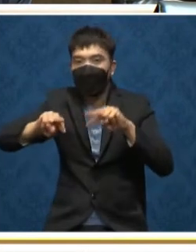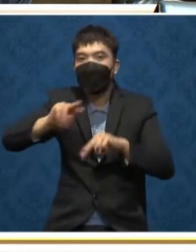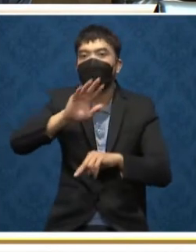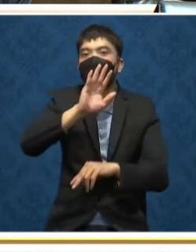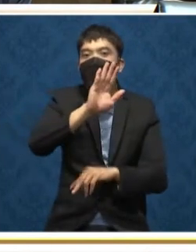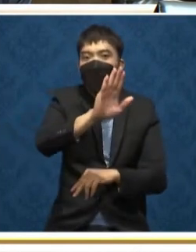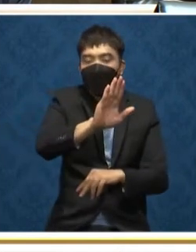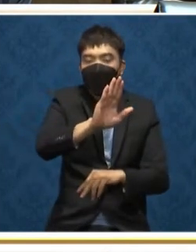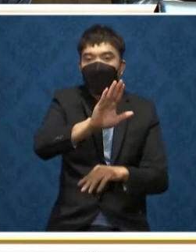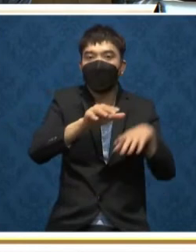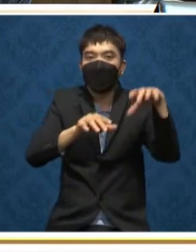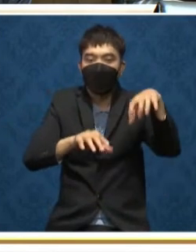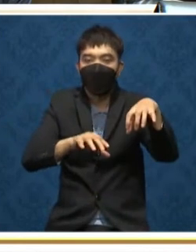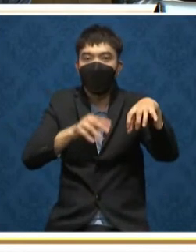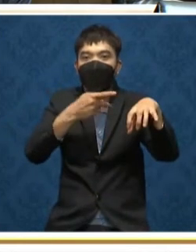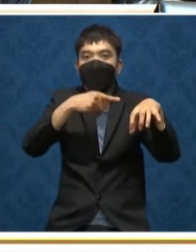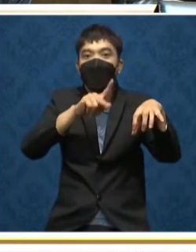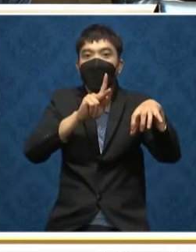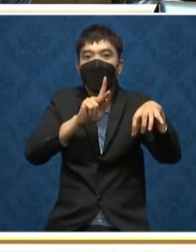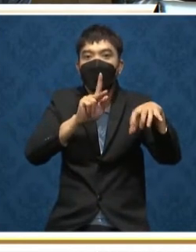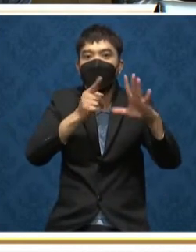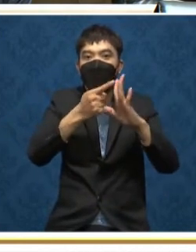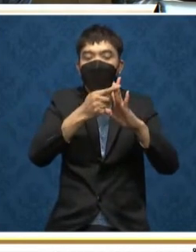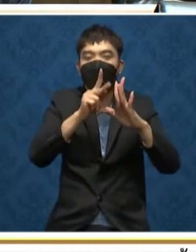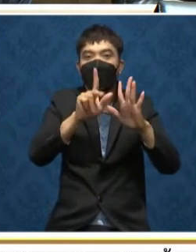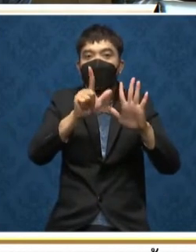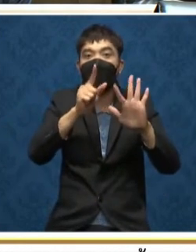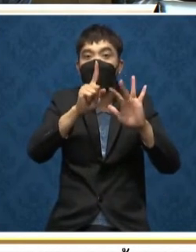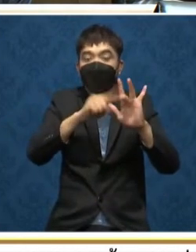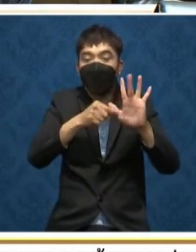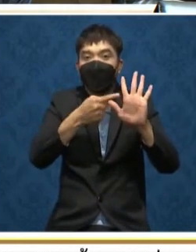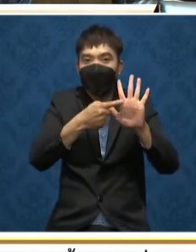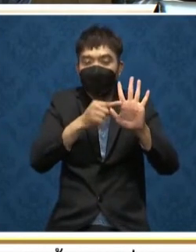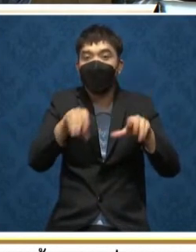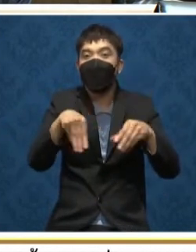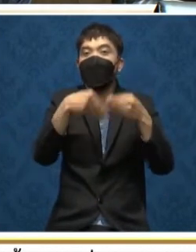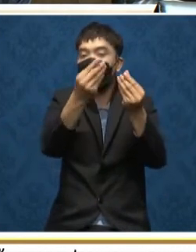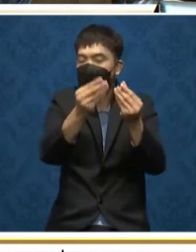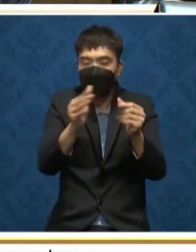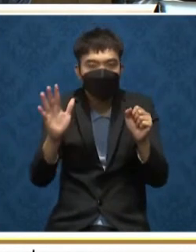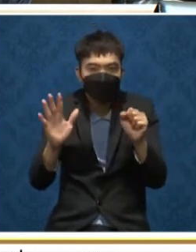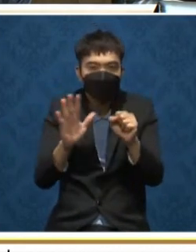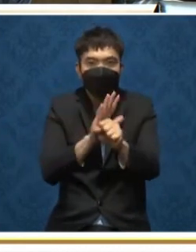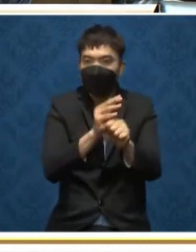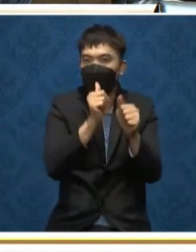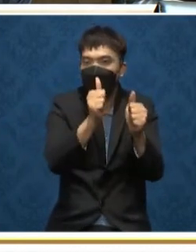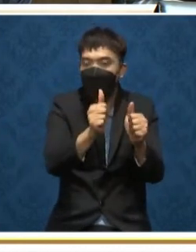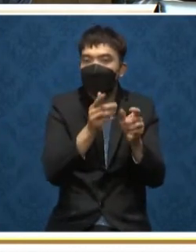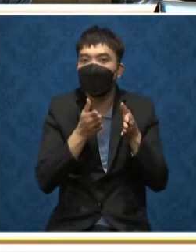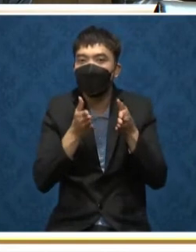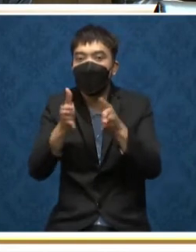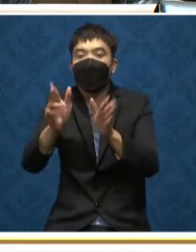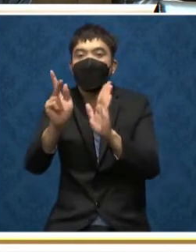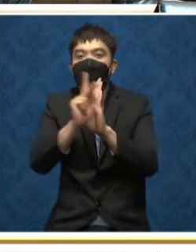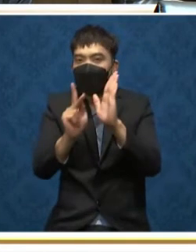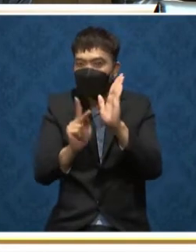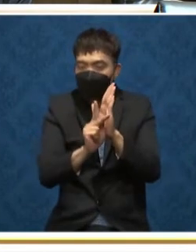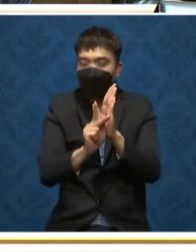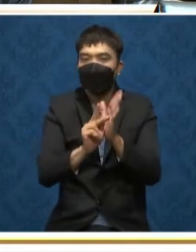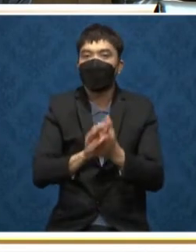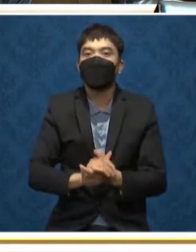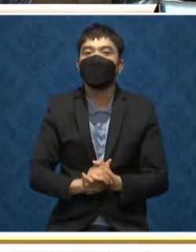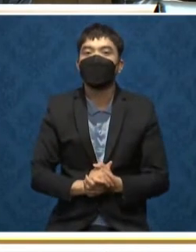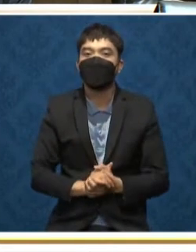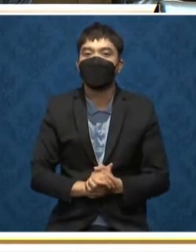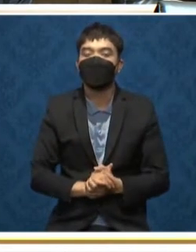ปกเกล้าให้มีประสิทธิภาพในการส่งเสริมงานของฝ่ายนิติบัญญัติรวม